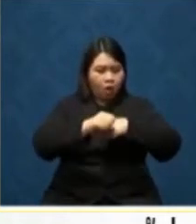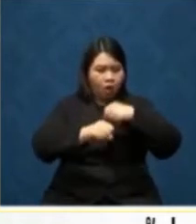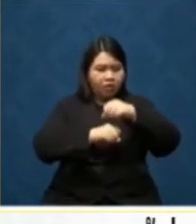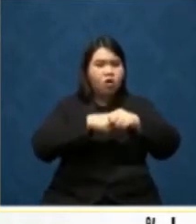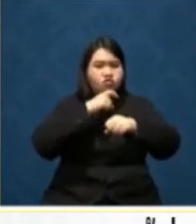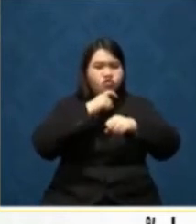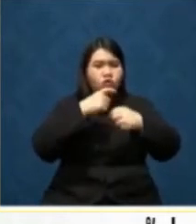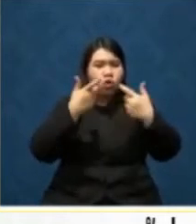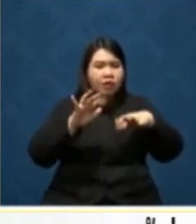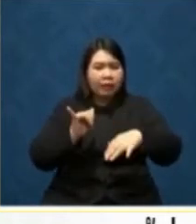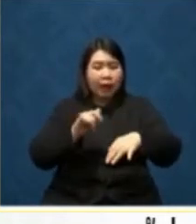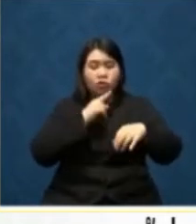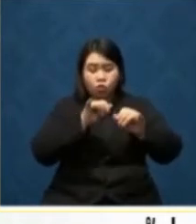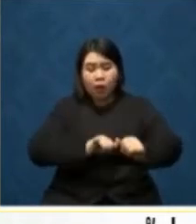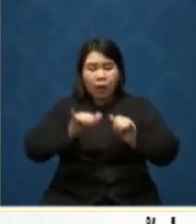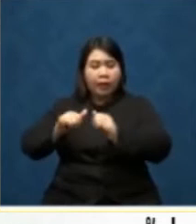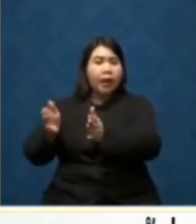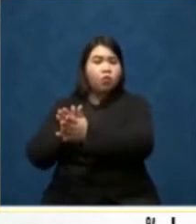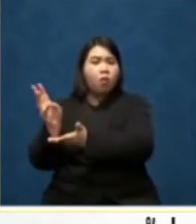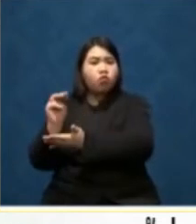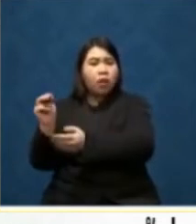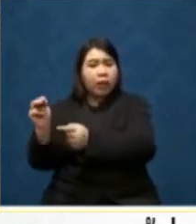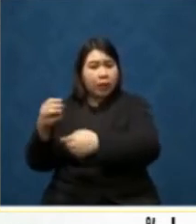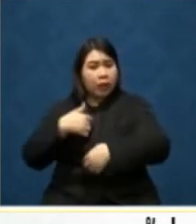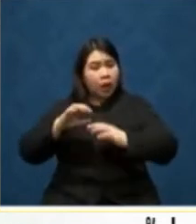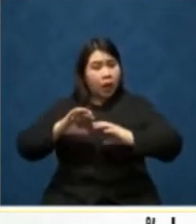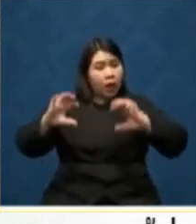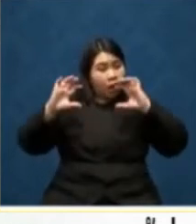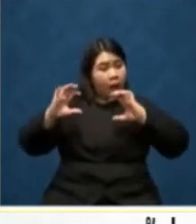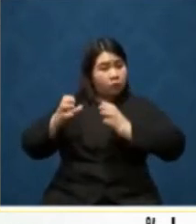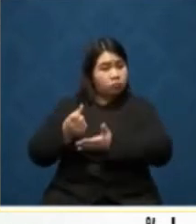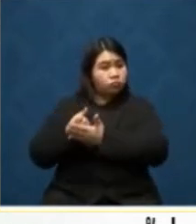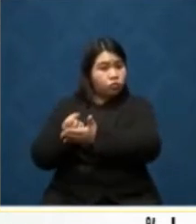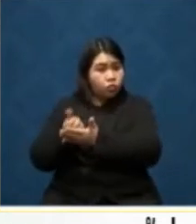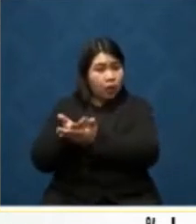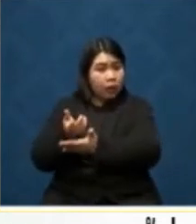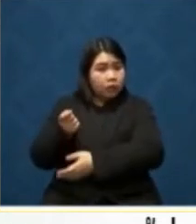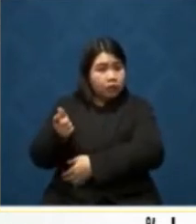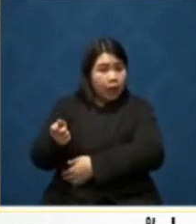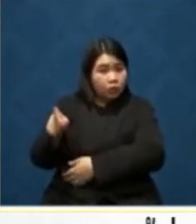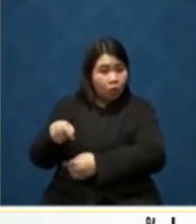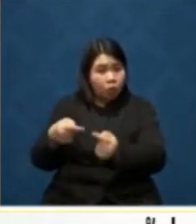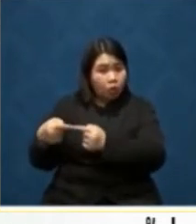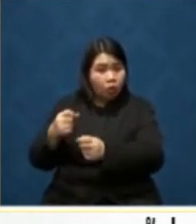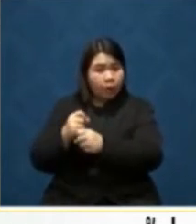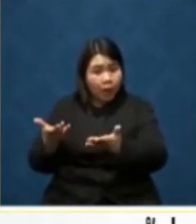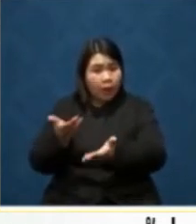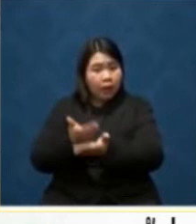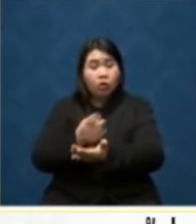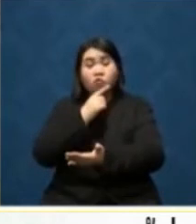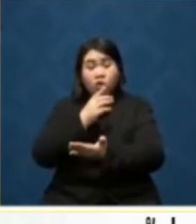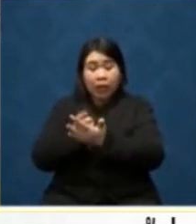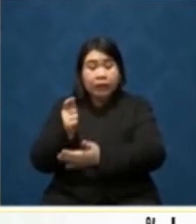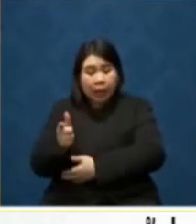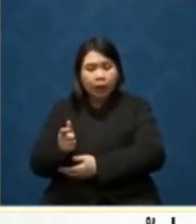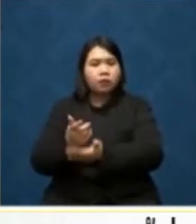ครัว่าในส่วนของโ่ประมาณก่อสรางโงผูกพันที่ยังก่อสรางไมแลวเสร็ก็คือรัฐบาลจะตองอนหนุนจัส้นต